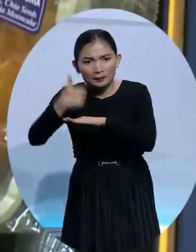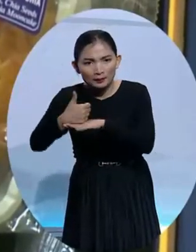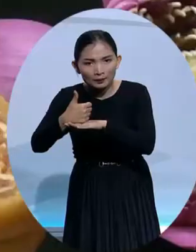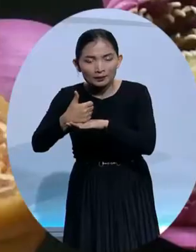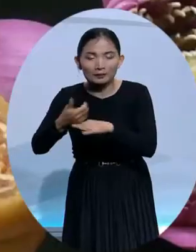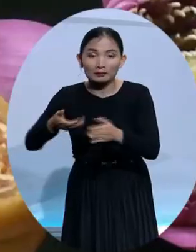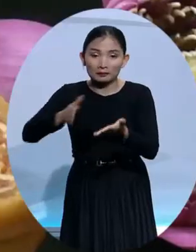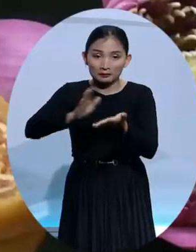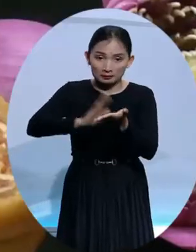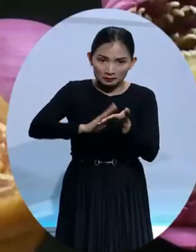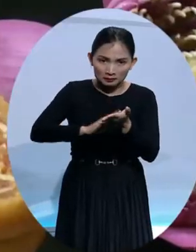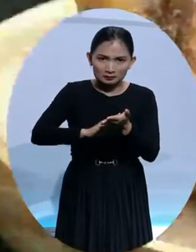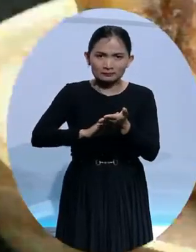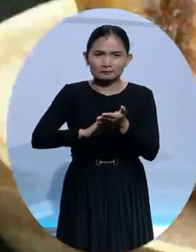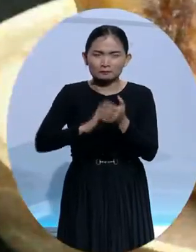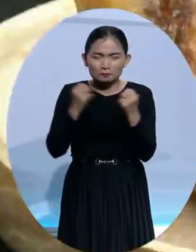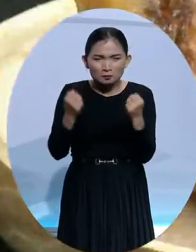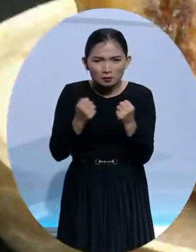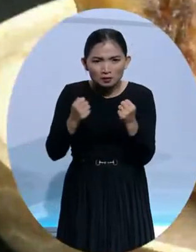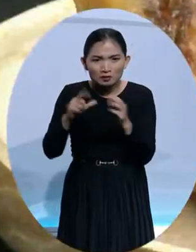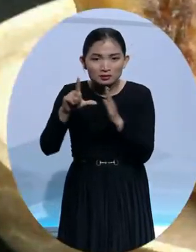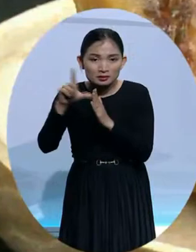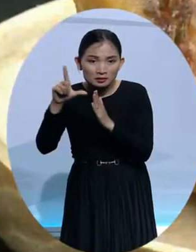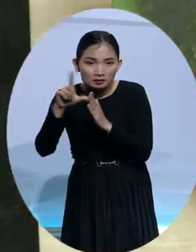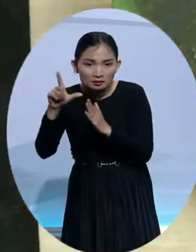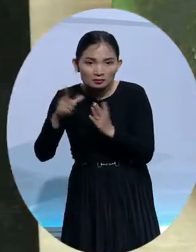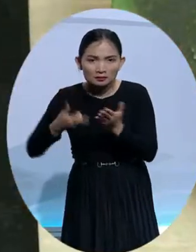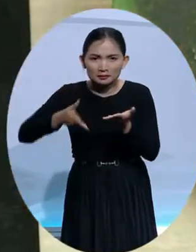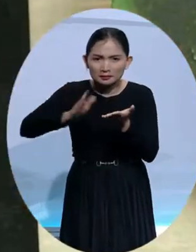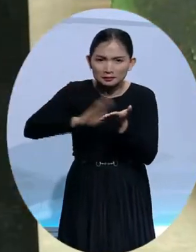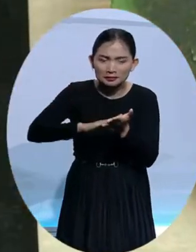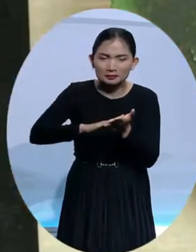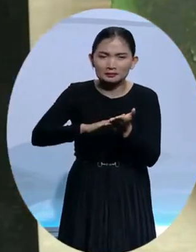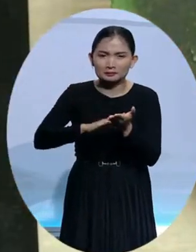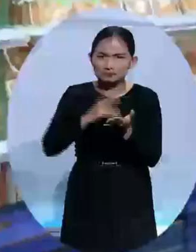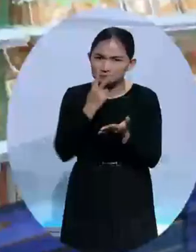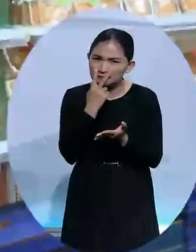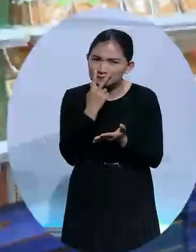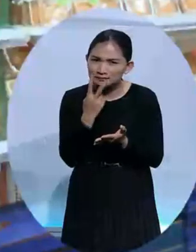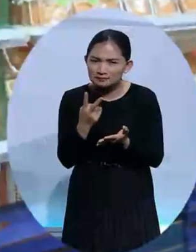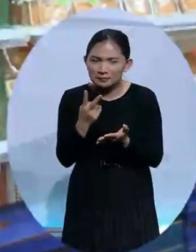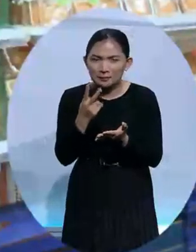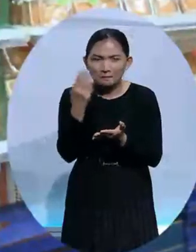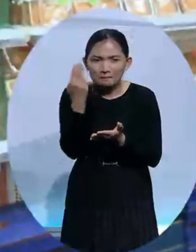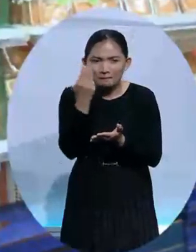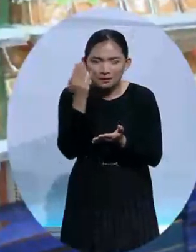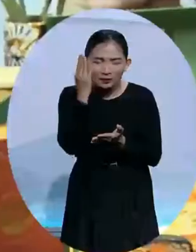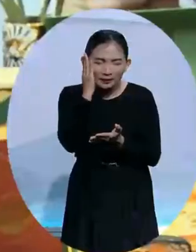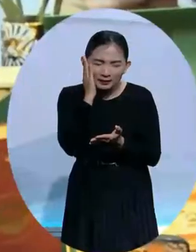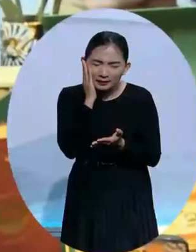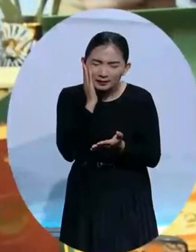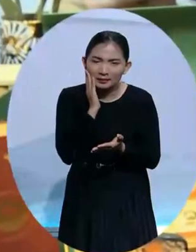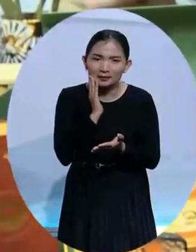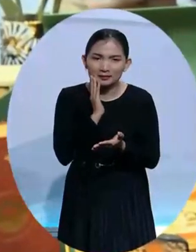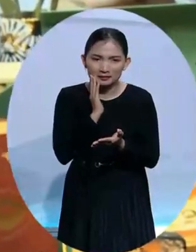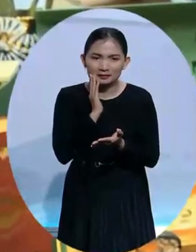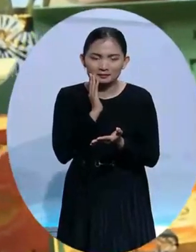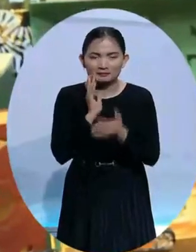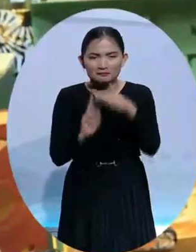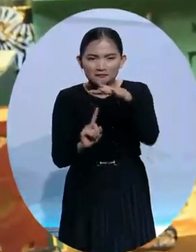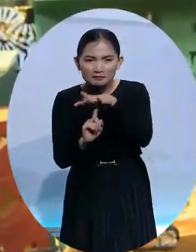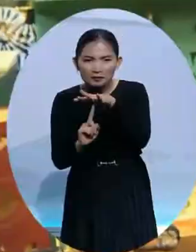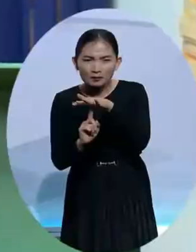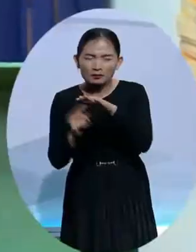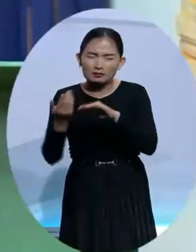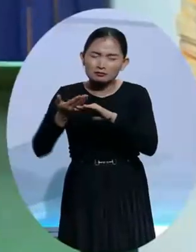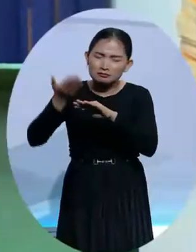tranh trên thị trường, ngoài nâng cao chất lượng chiếc bánh, đơn vị còn tập trung chú trọng vào họa tiết hộp bánh, nhấn mạnh nét đẹp văn hóa xưa và nay, quy